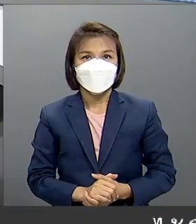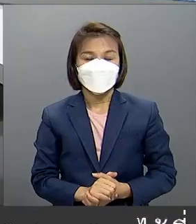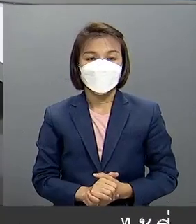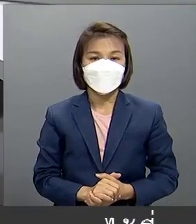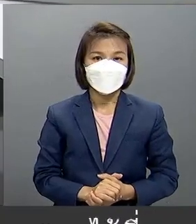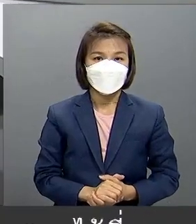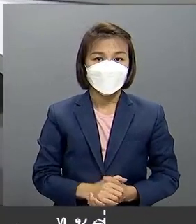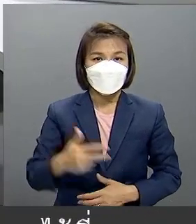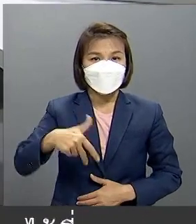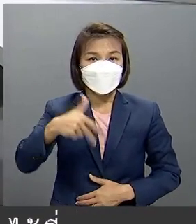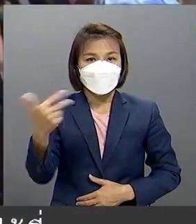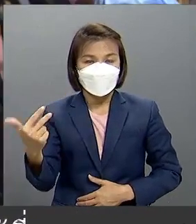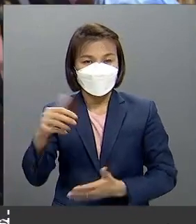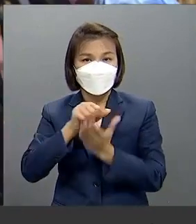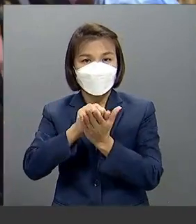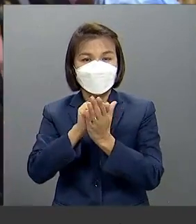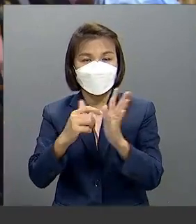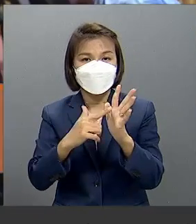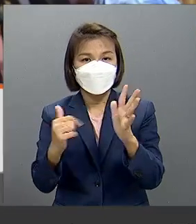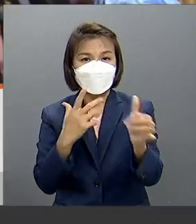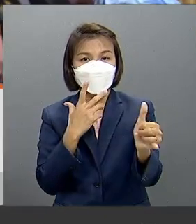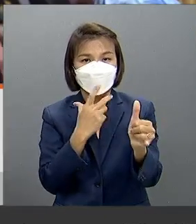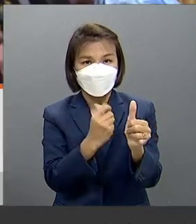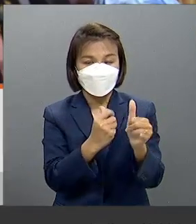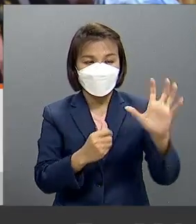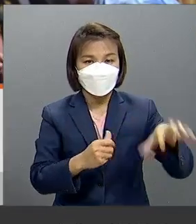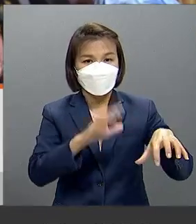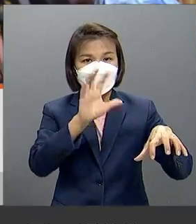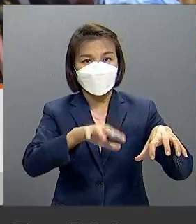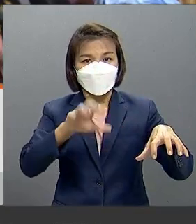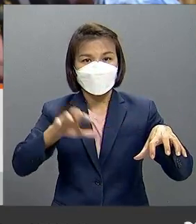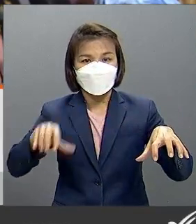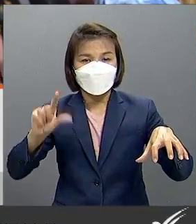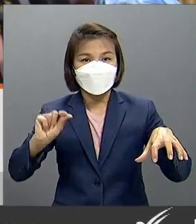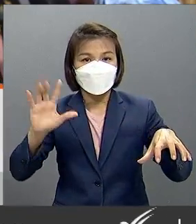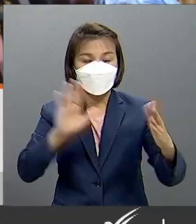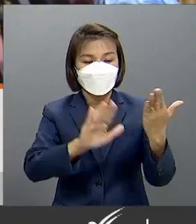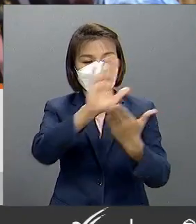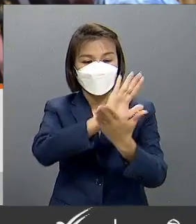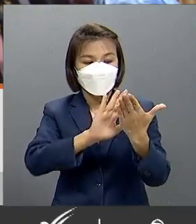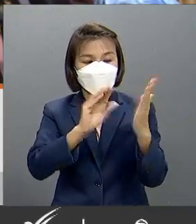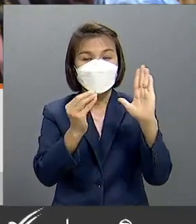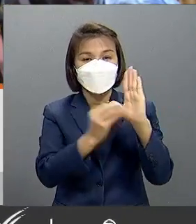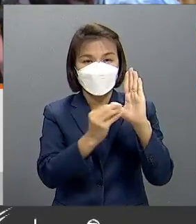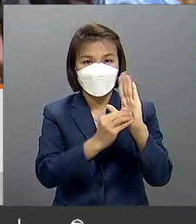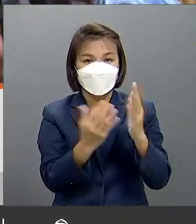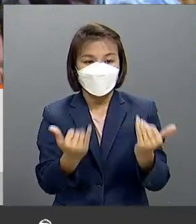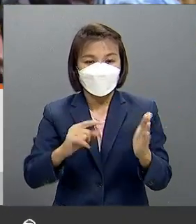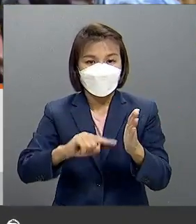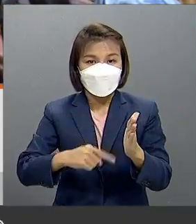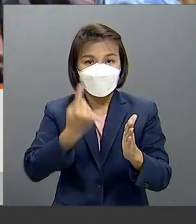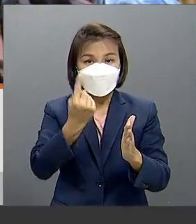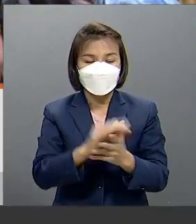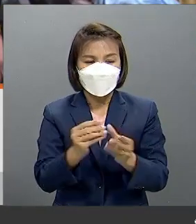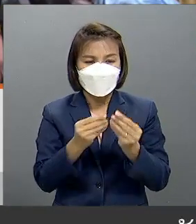หนึ่งในจุดบริการฉีดวัคซีน25จุดทั่วกรุงเทพมหานครนะคะวันนี้ถือว่าเป็นวันแรกค่ะที่จะมีการฉีดวัคซีนให้กับผู้สูงอายุ